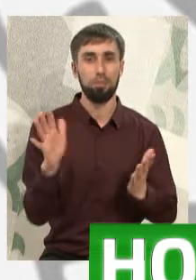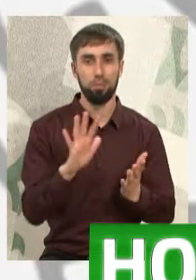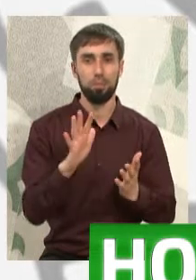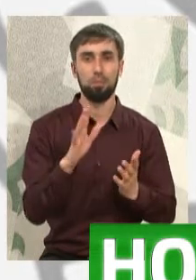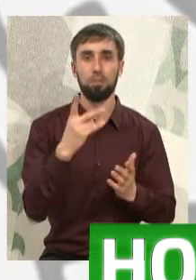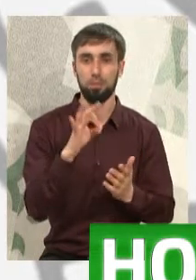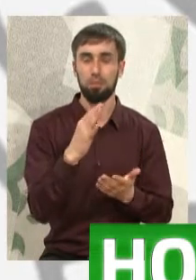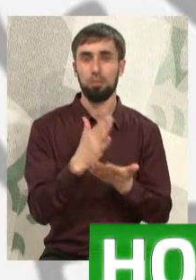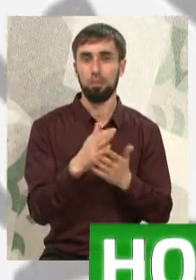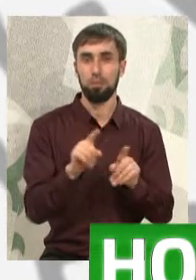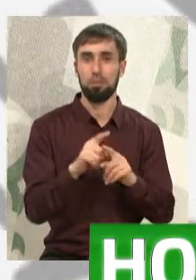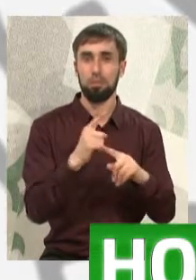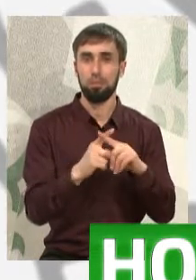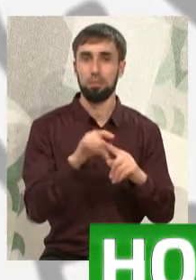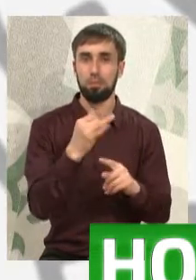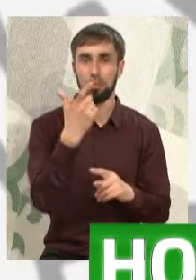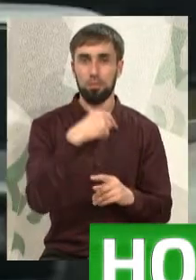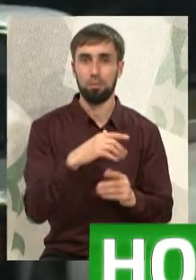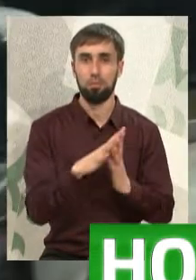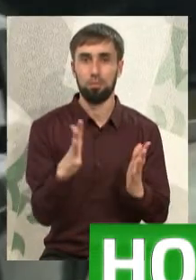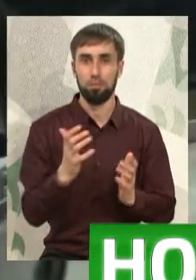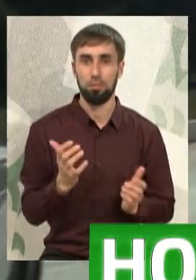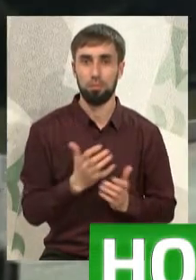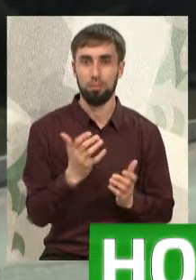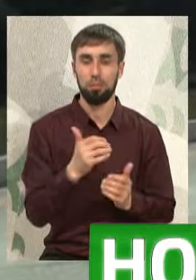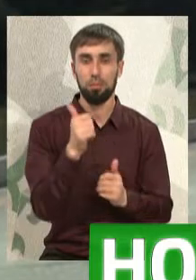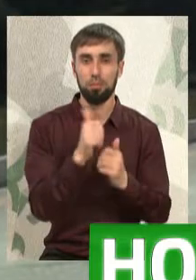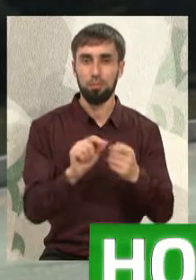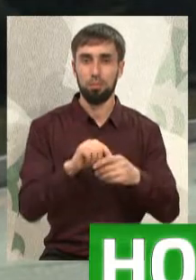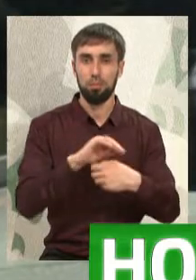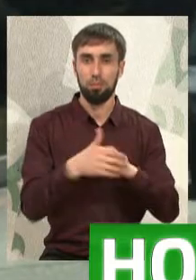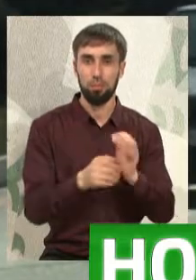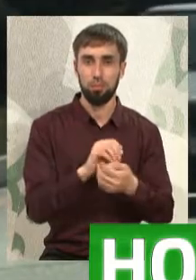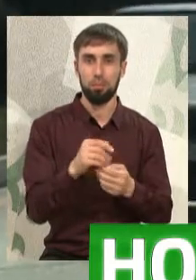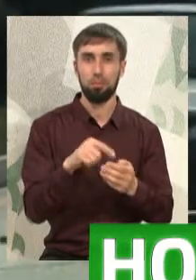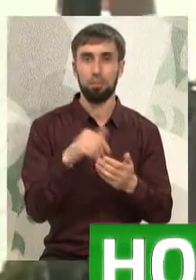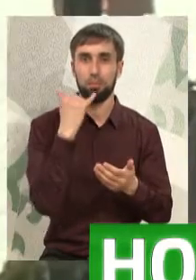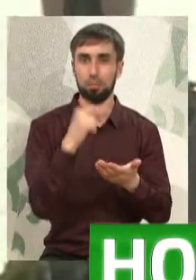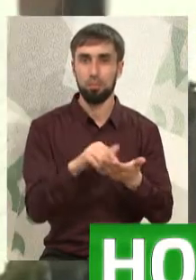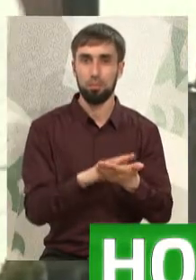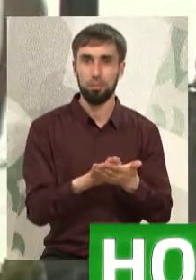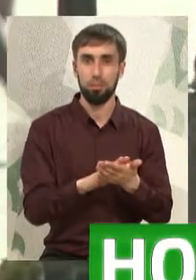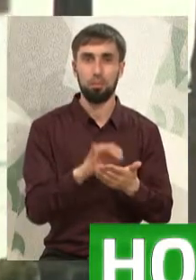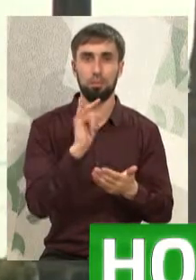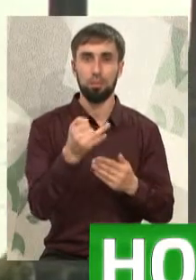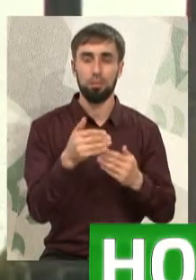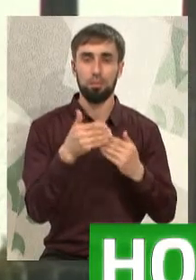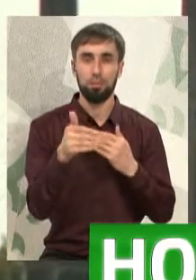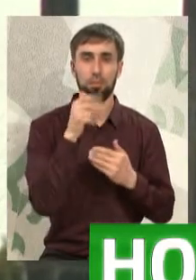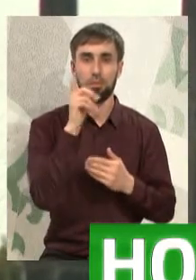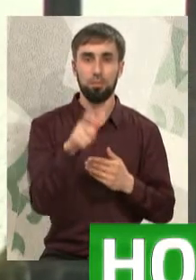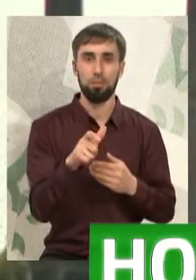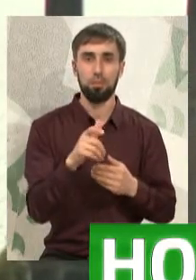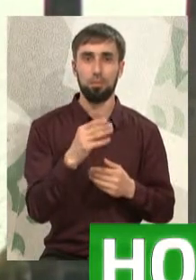более ответственнее относиться к своему здоровью. Все рекомендации, частое мытье рук, обработка смартфонов антисептиками, избегание чихающих